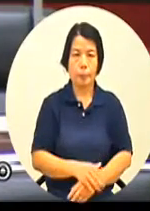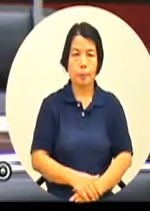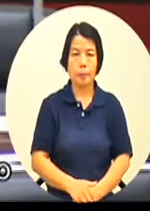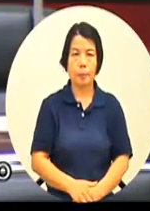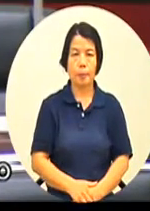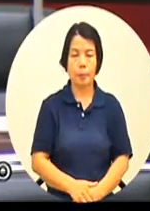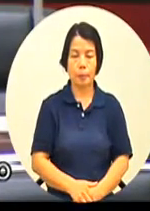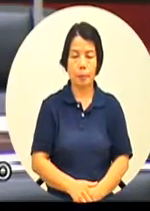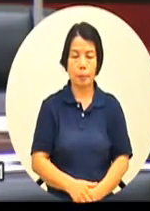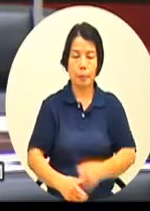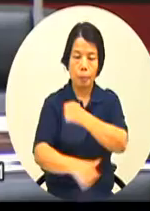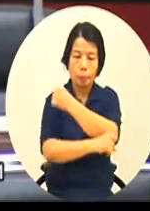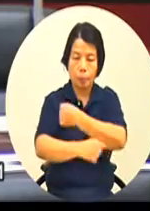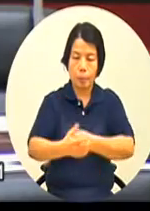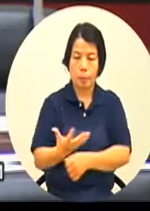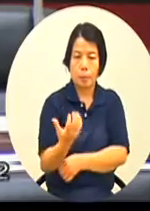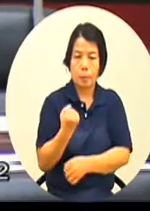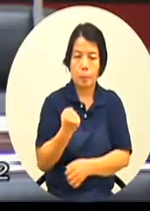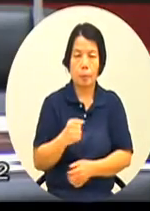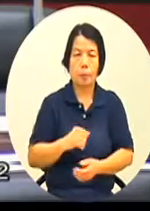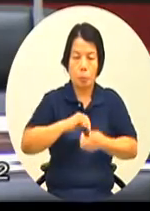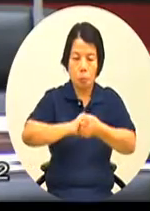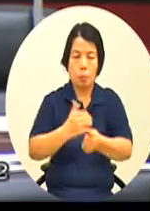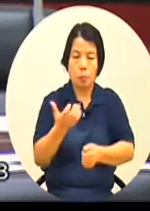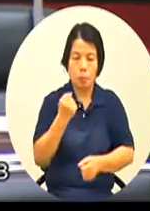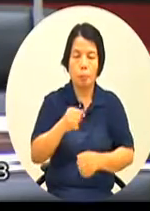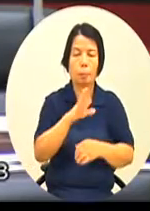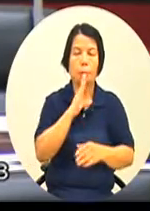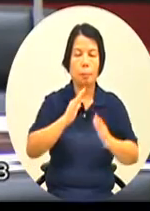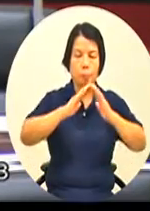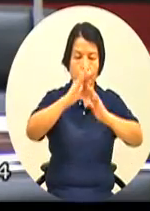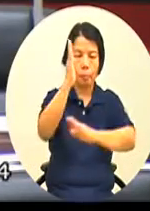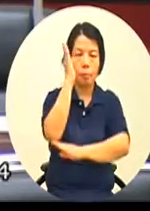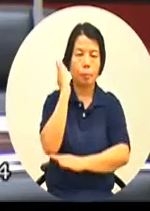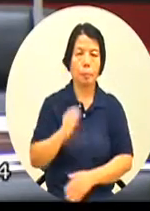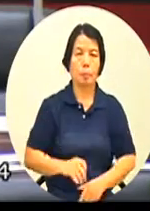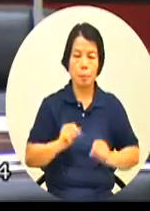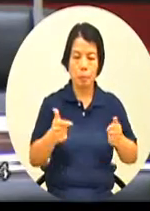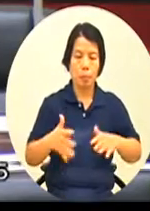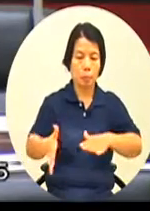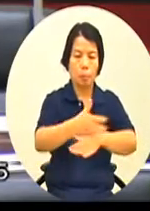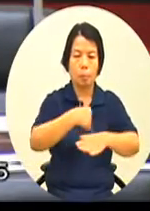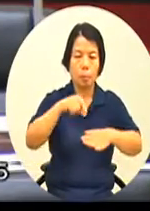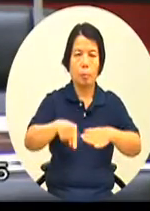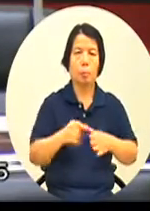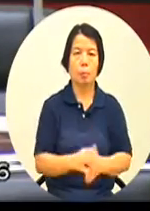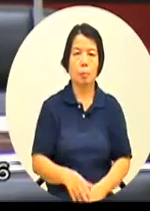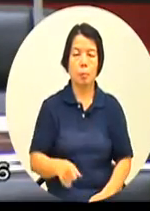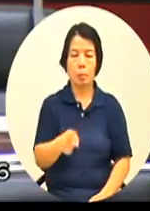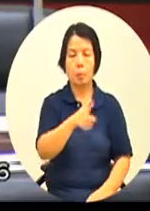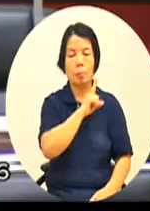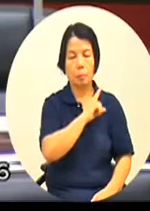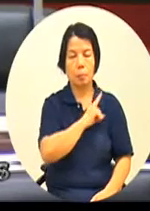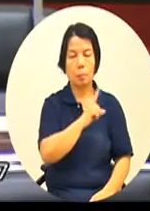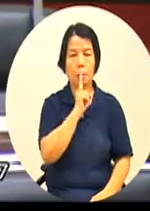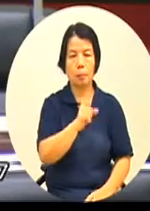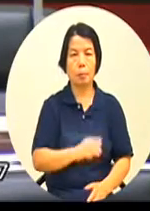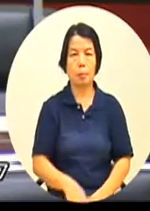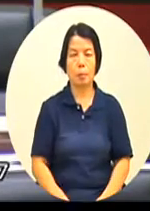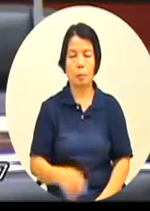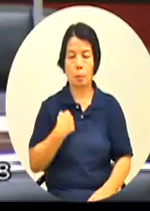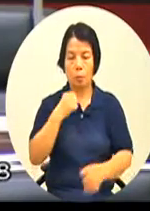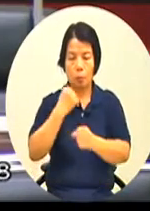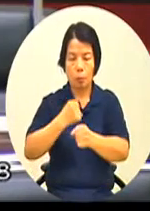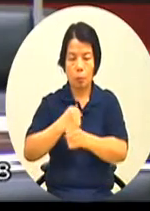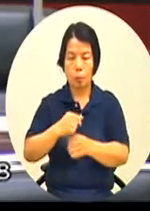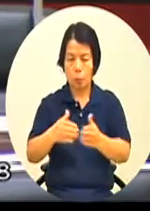最后的决定权毕竟还是在市政府，不是他们讲什么全地球诶共起一地共，其实我们做的事只